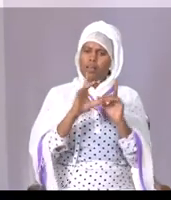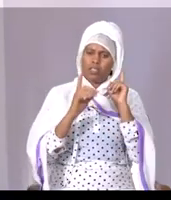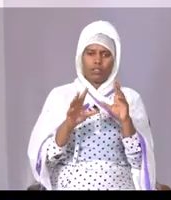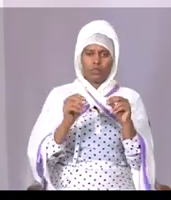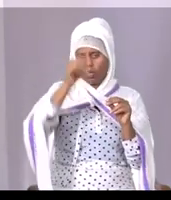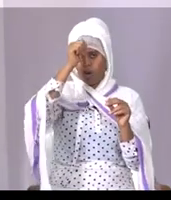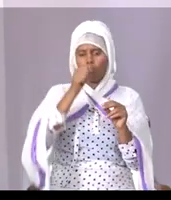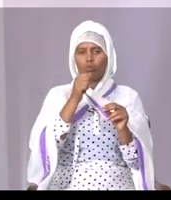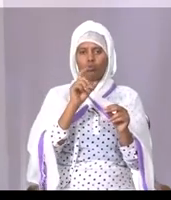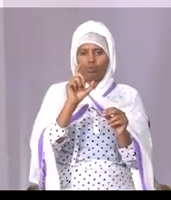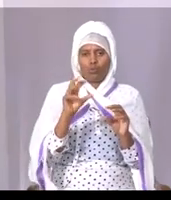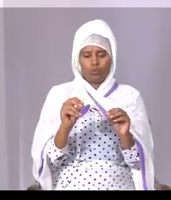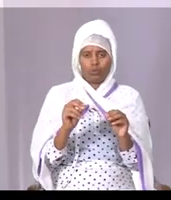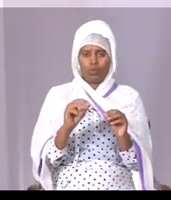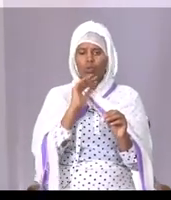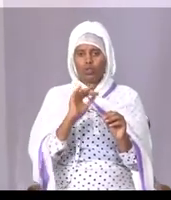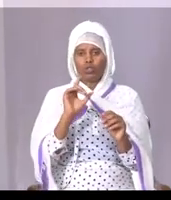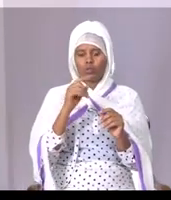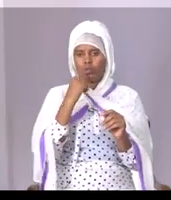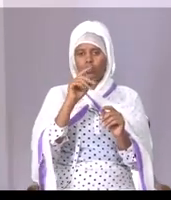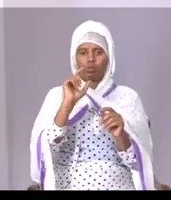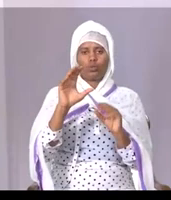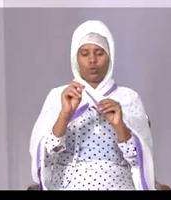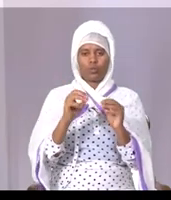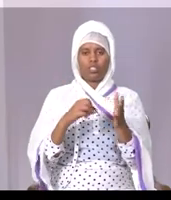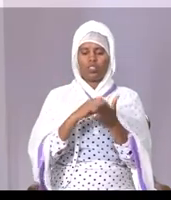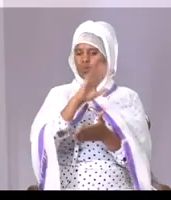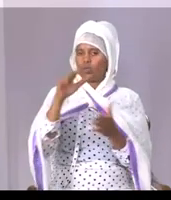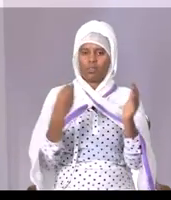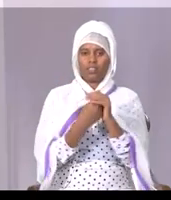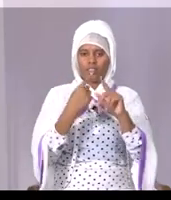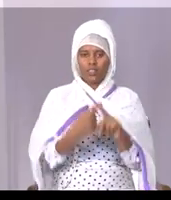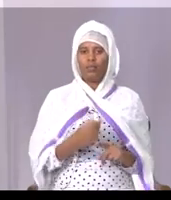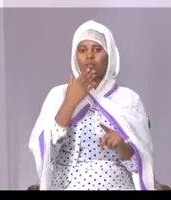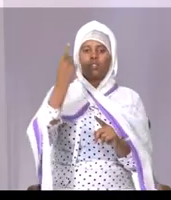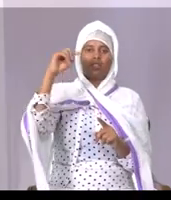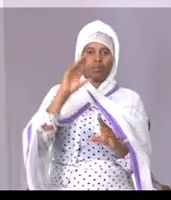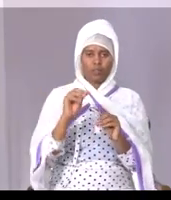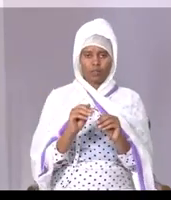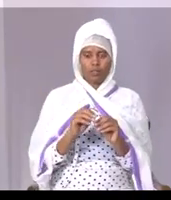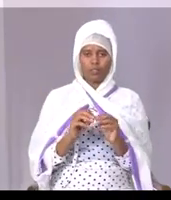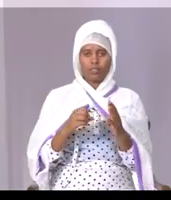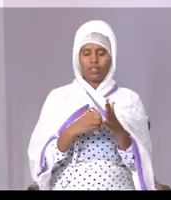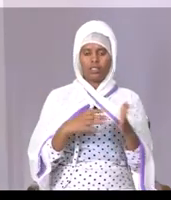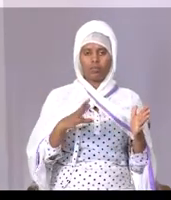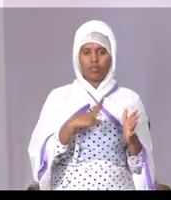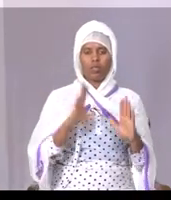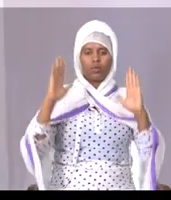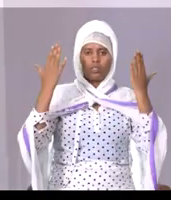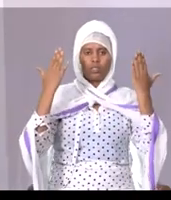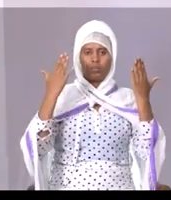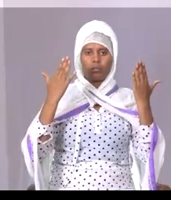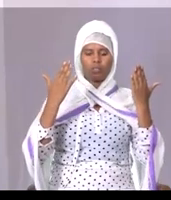ዝኽእል ወል ሓደ ነገር የለን ኣነ ከዓ በታ ዳሕረዊት ዕለት እንታይ ክገብሩ እየ ብክብሪ ከተንስ እየ ኢሉ ማለት ስለዚ ተንሓሰባት ክልትአ ንድሕሪና ምስ ኣብ ናይ